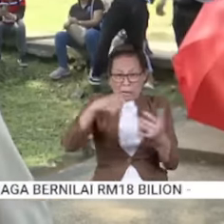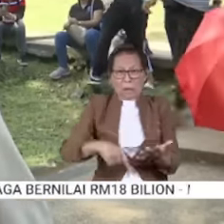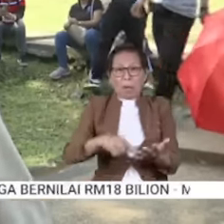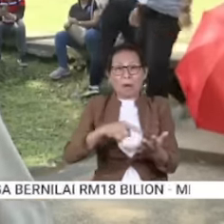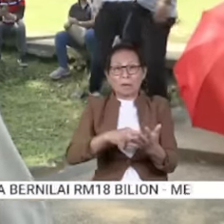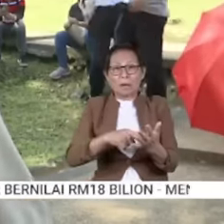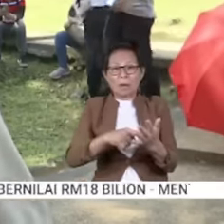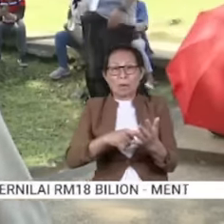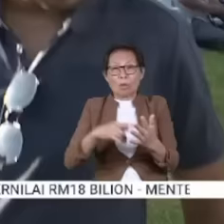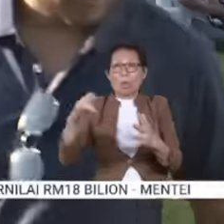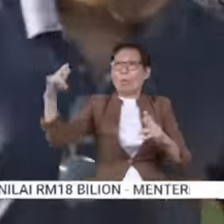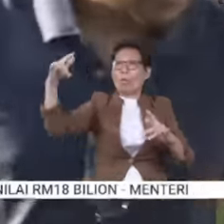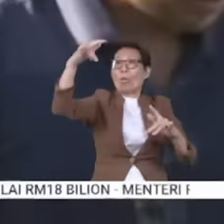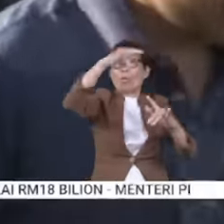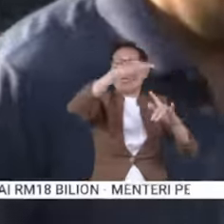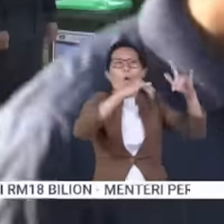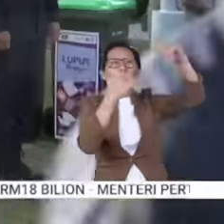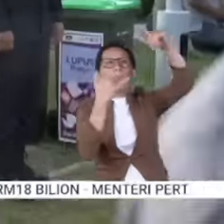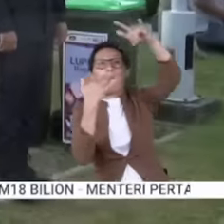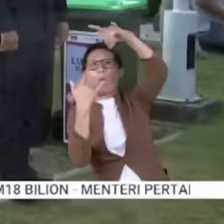aku tuh flat